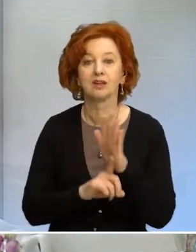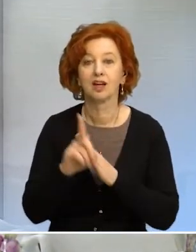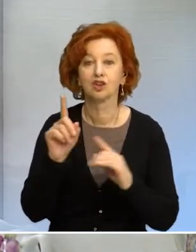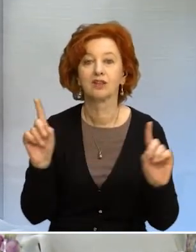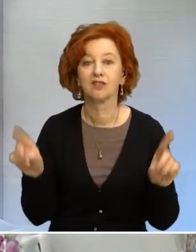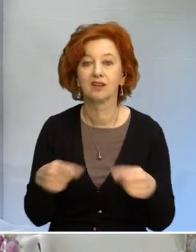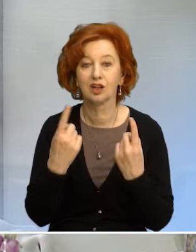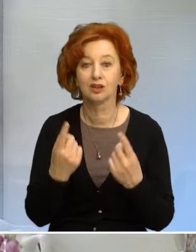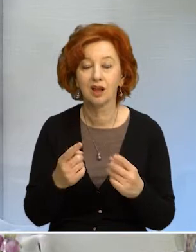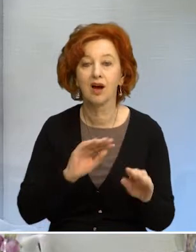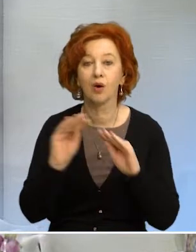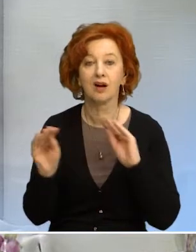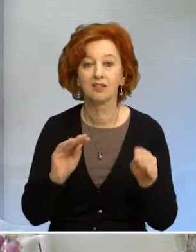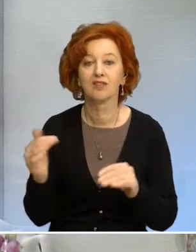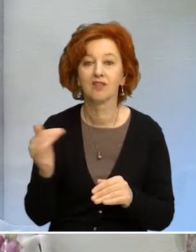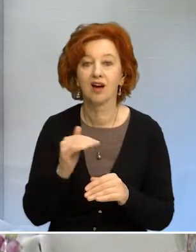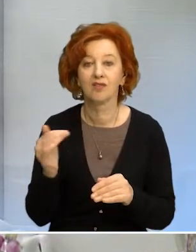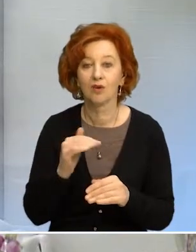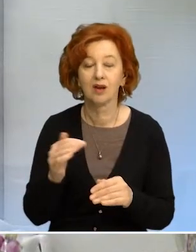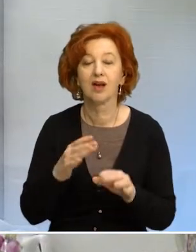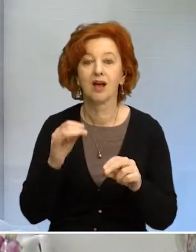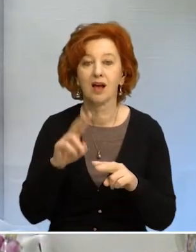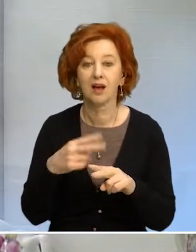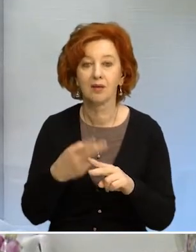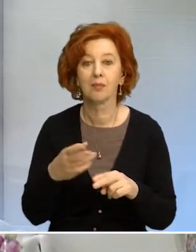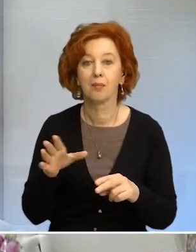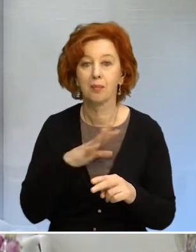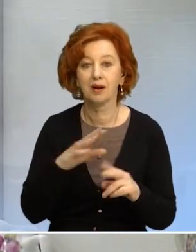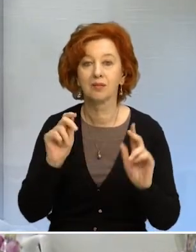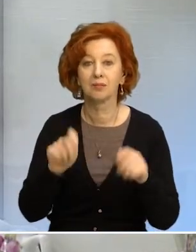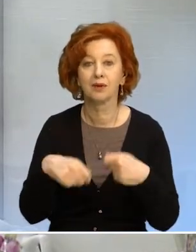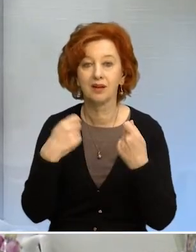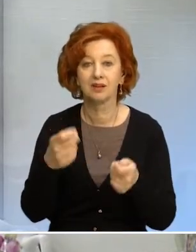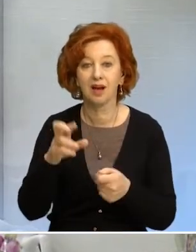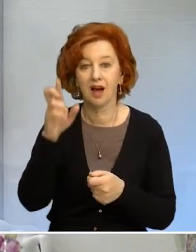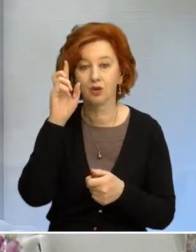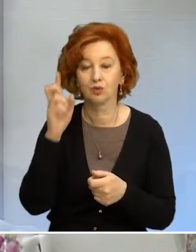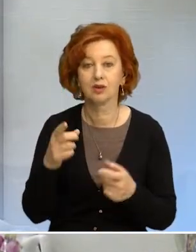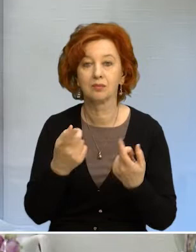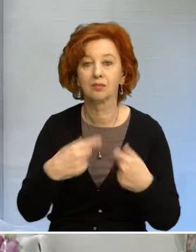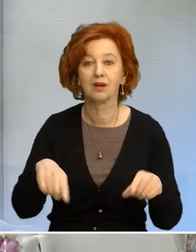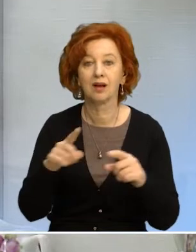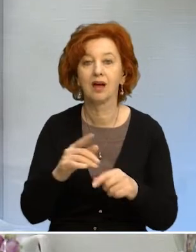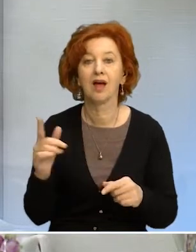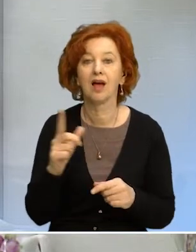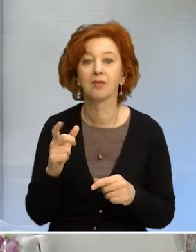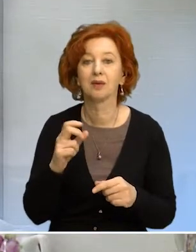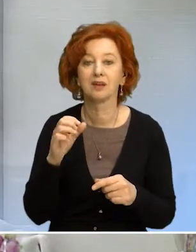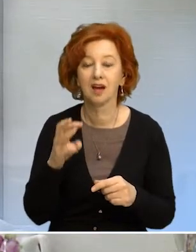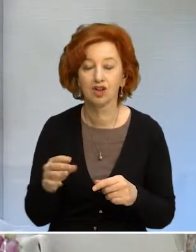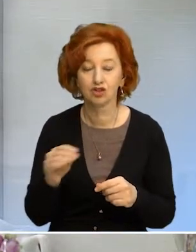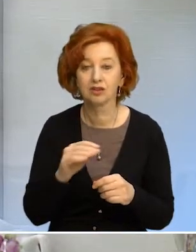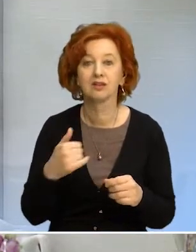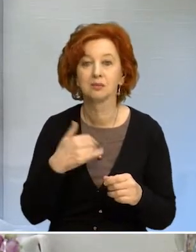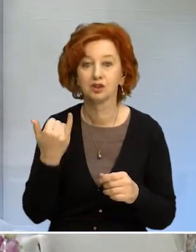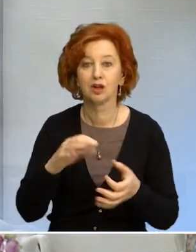началось возрождение коллекции фарфора, фонда фарфора, были переданы государственным Эрмитажам. Мы на